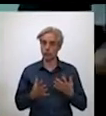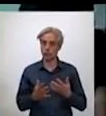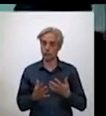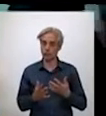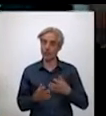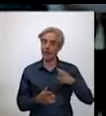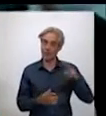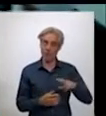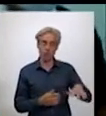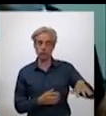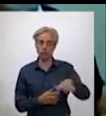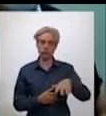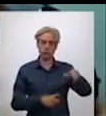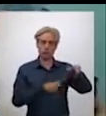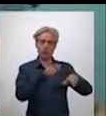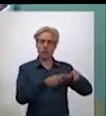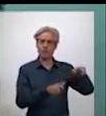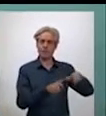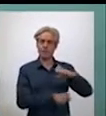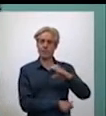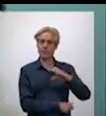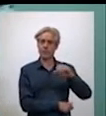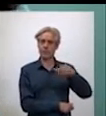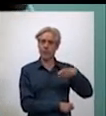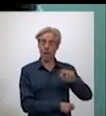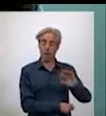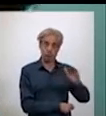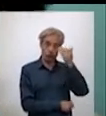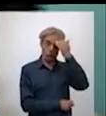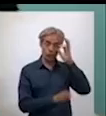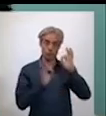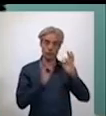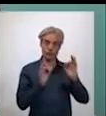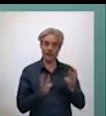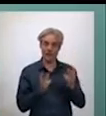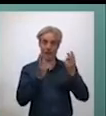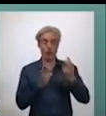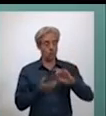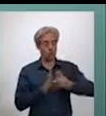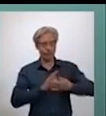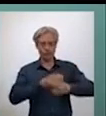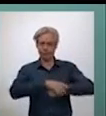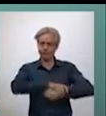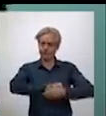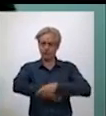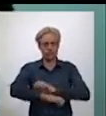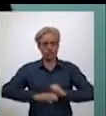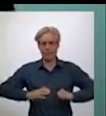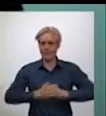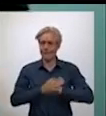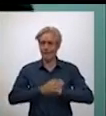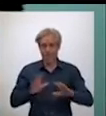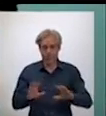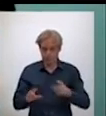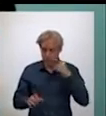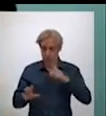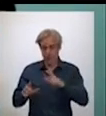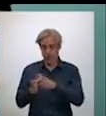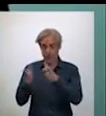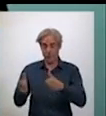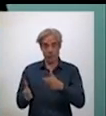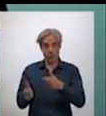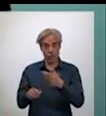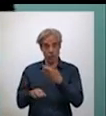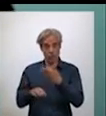vraiment reconnues par l'ACPR et nous avons fait tout ce que nous pouvions pour sauver